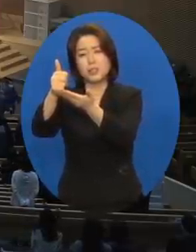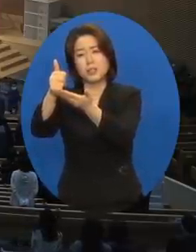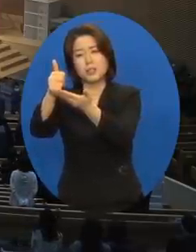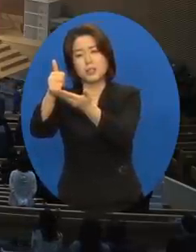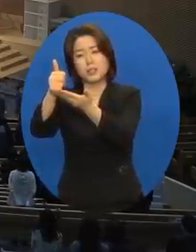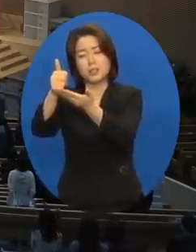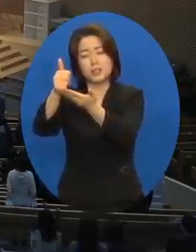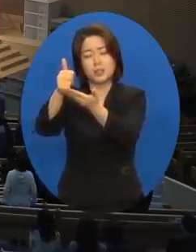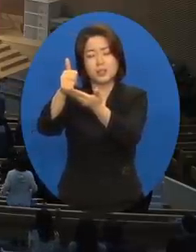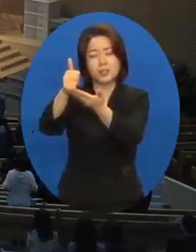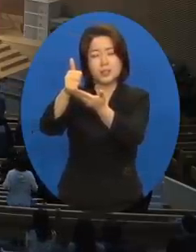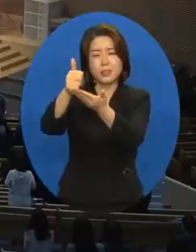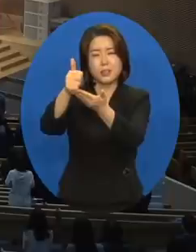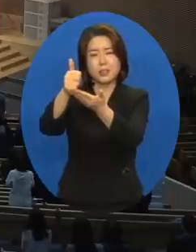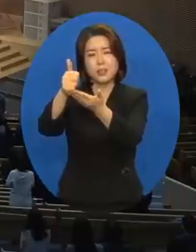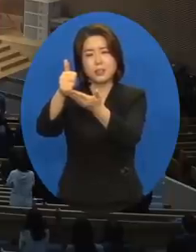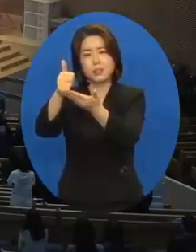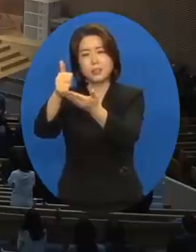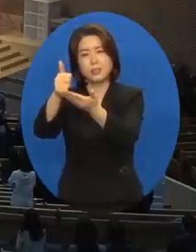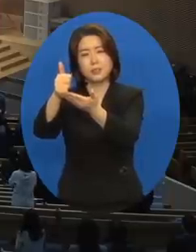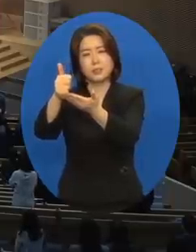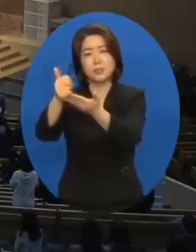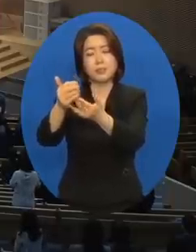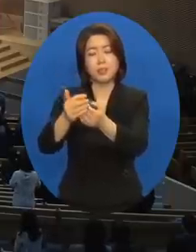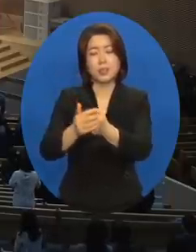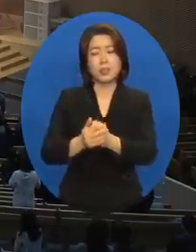were too